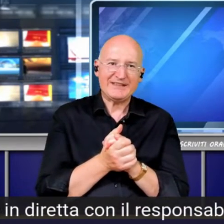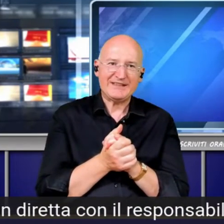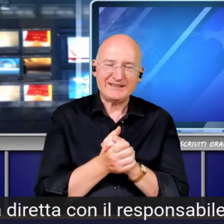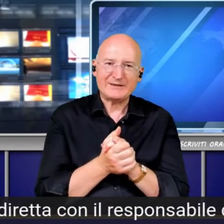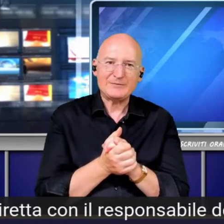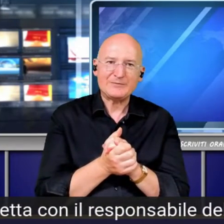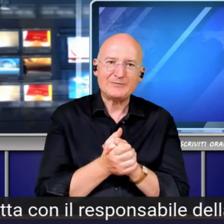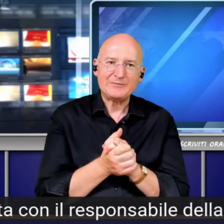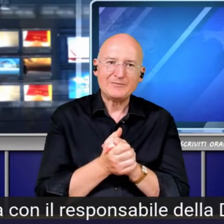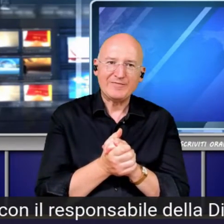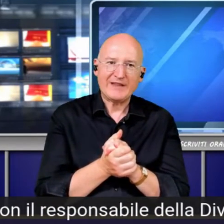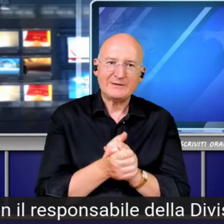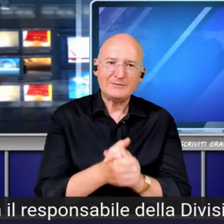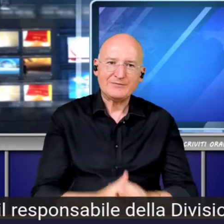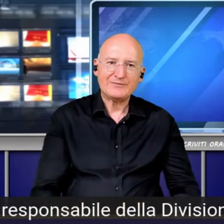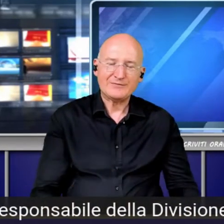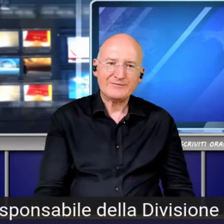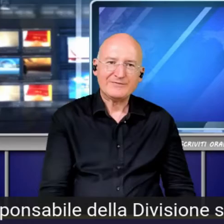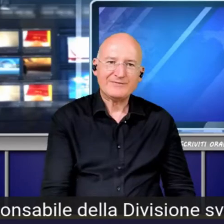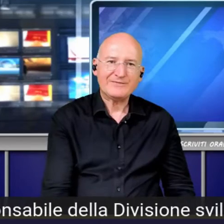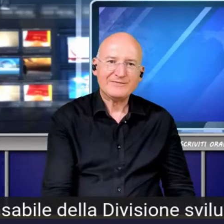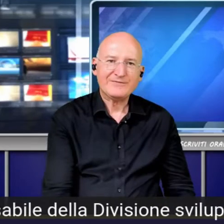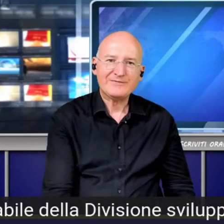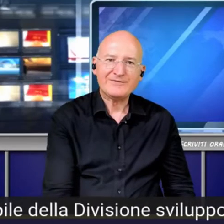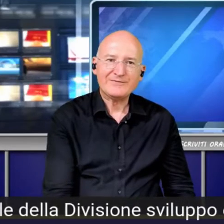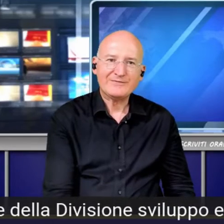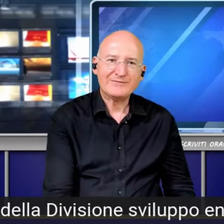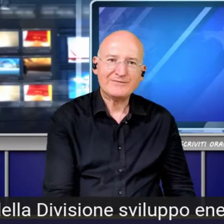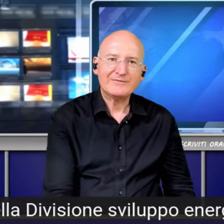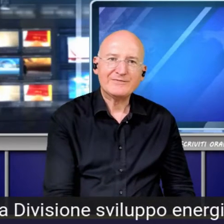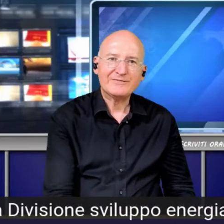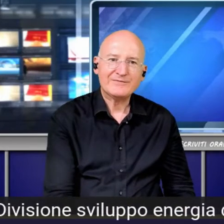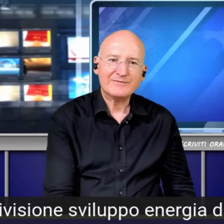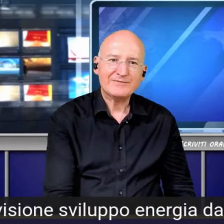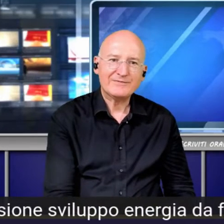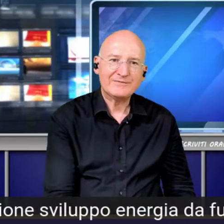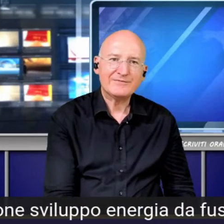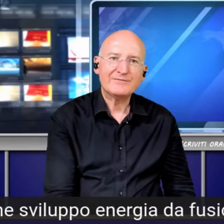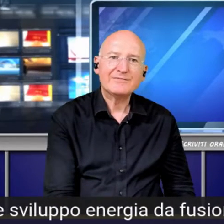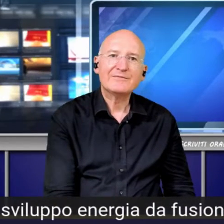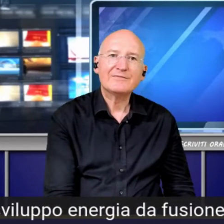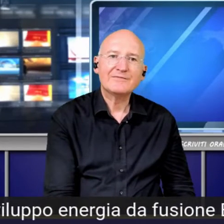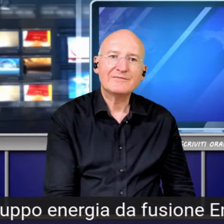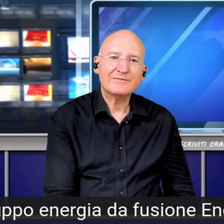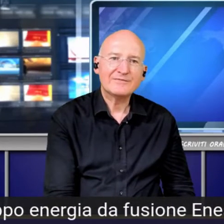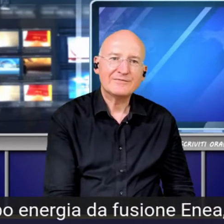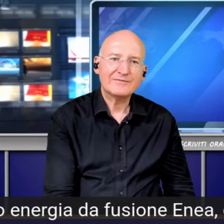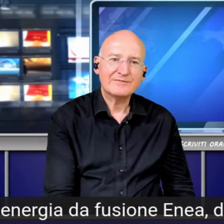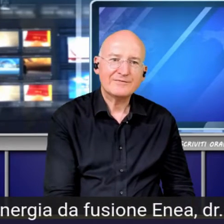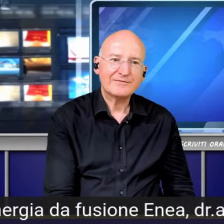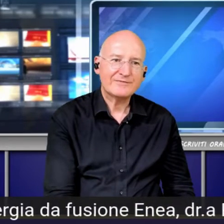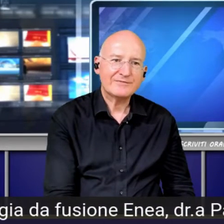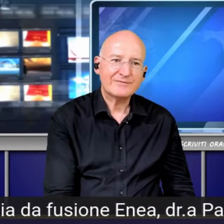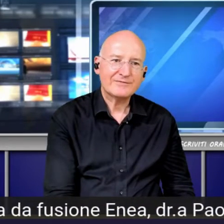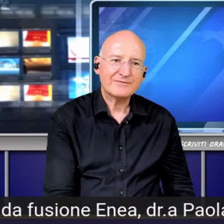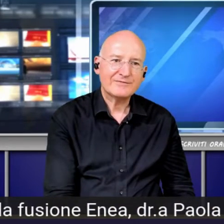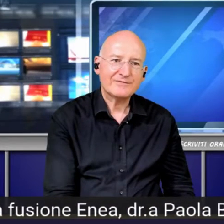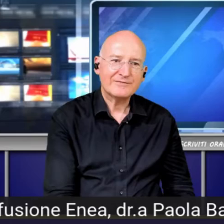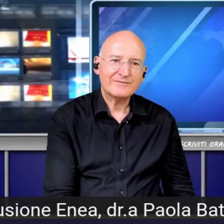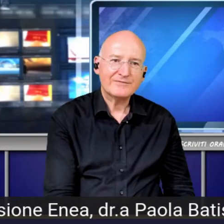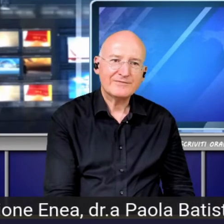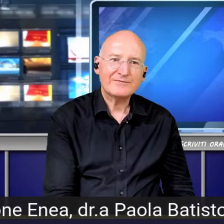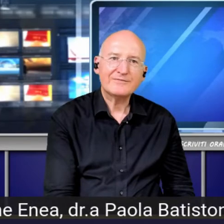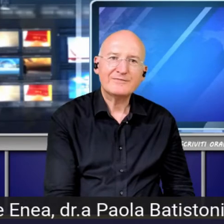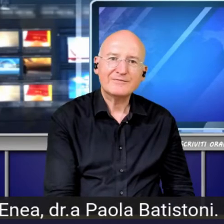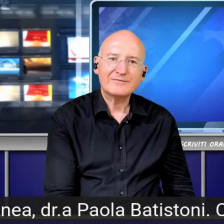Ecco, estremamente allora affascinante. le faccio un'ultima domanda, che non è una domanda vera e propria, è una curiosità mia. Io da piccolo volevo fare,